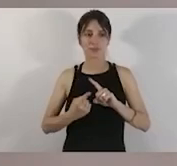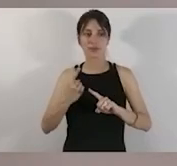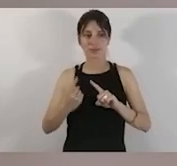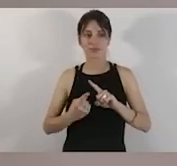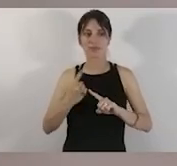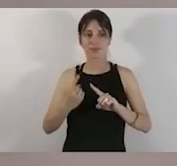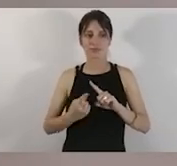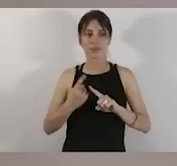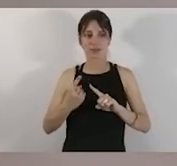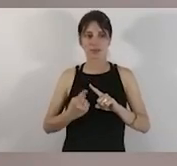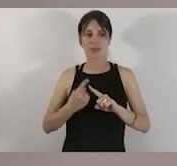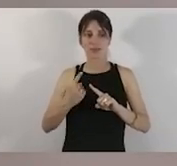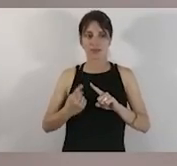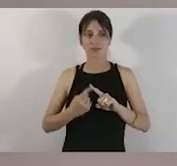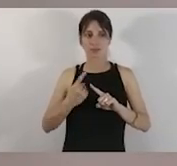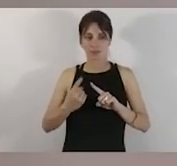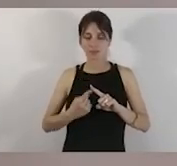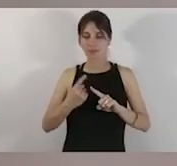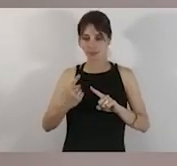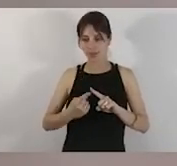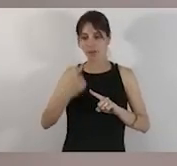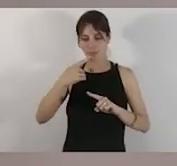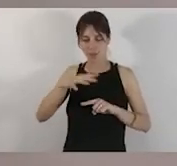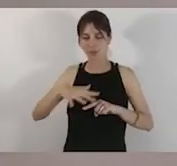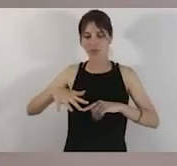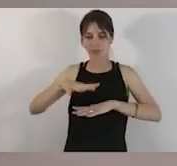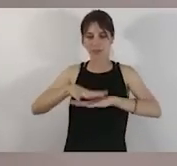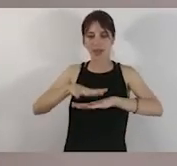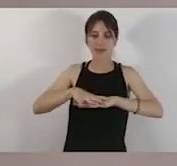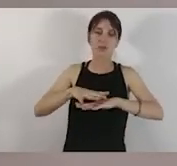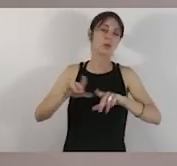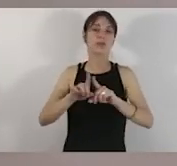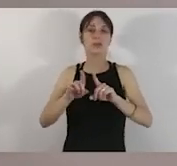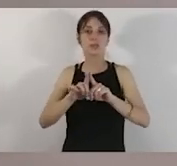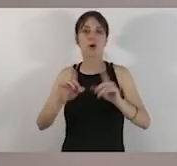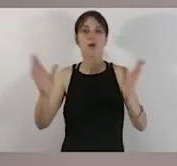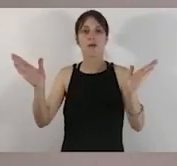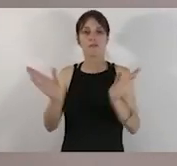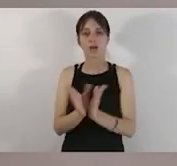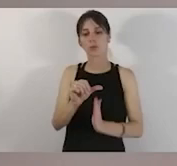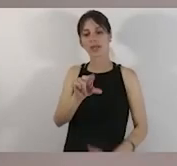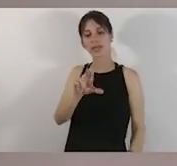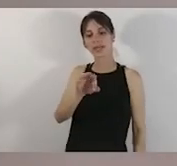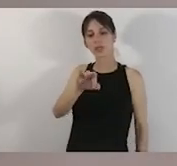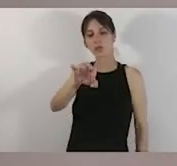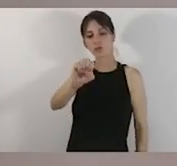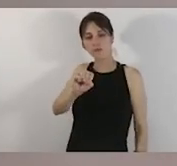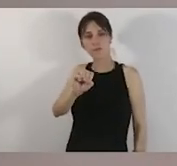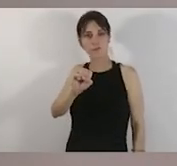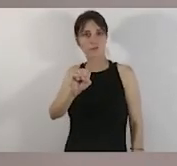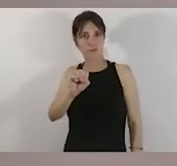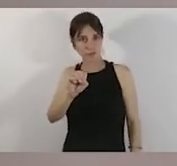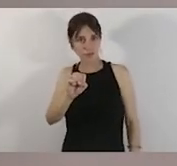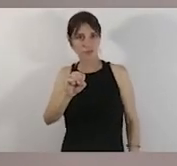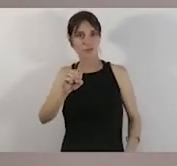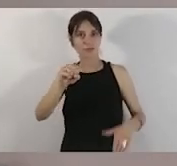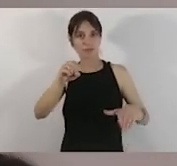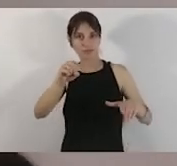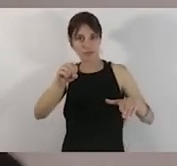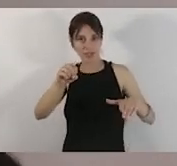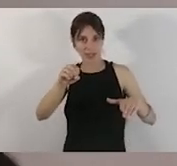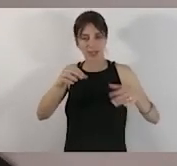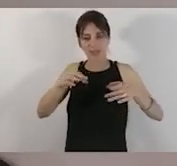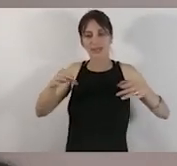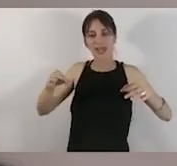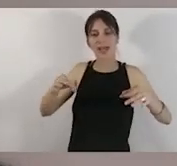le quartier du Vallon des Offes et alentour et Saint-Martin. Donc, ça fait suite à un constat de chute de